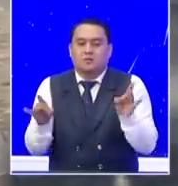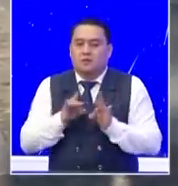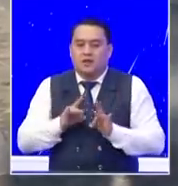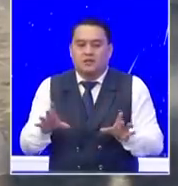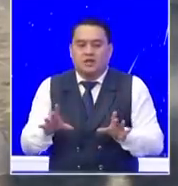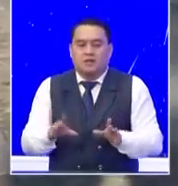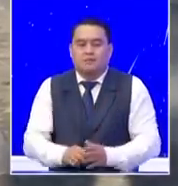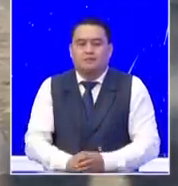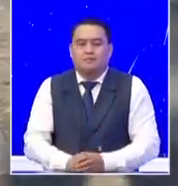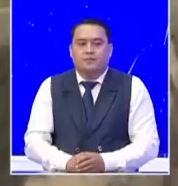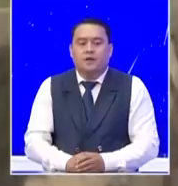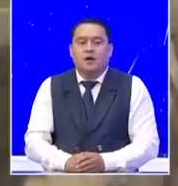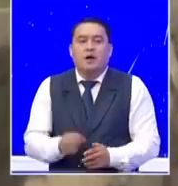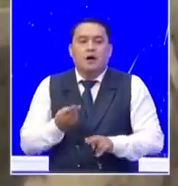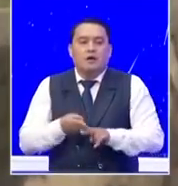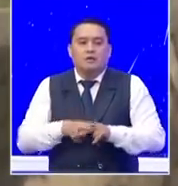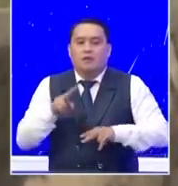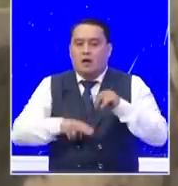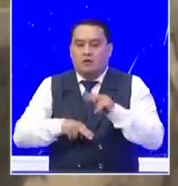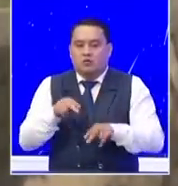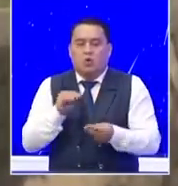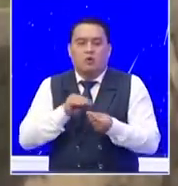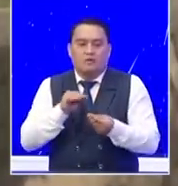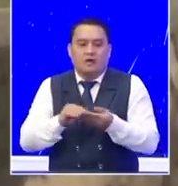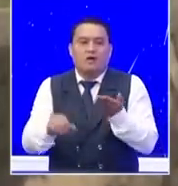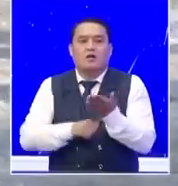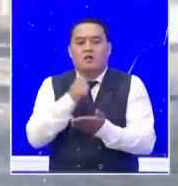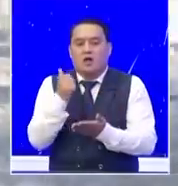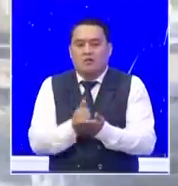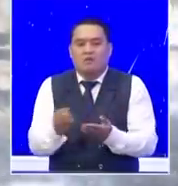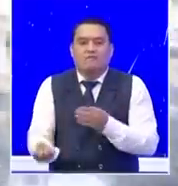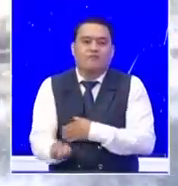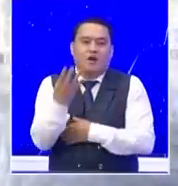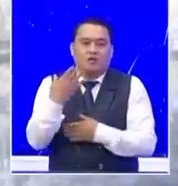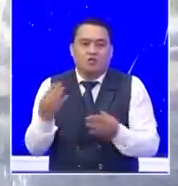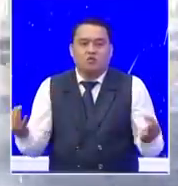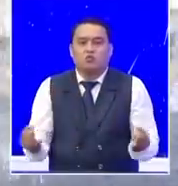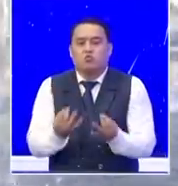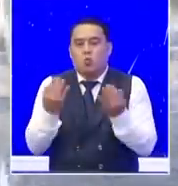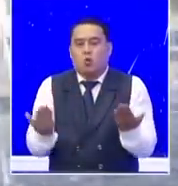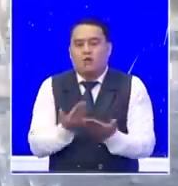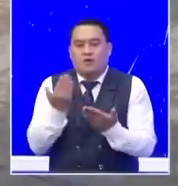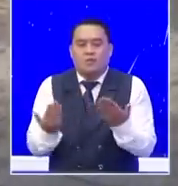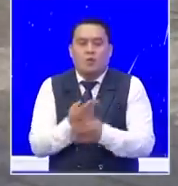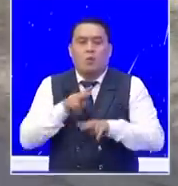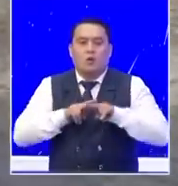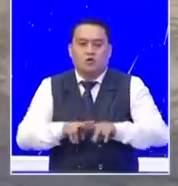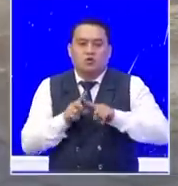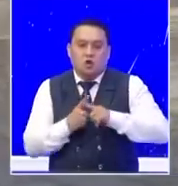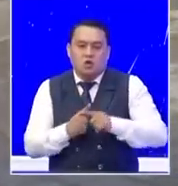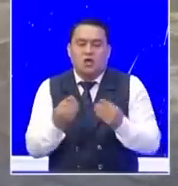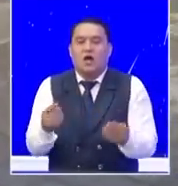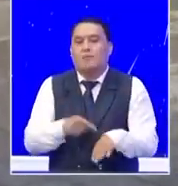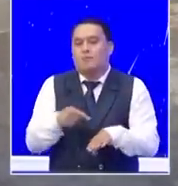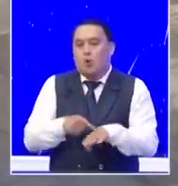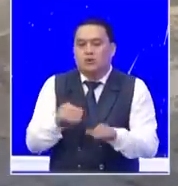массовых мероприятий. Но это не расстроило горожан. По их словам, самое главное, что фонтаны снова заиграли и вызывают море положительных эмоций,